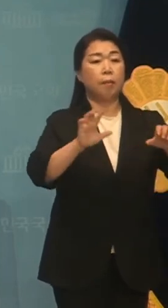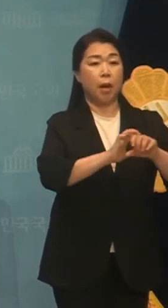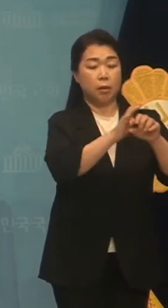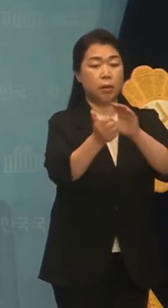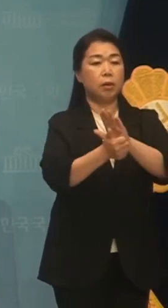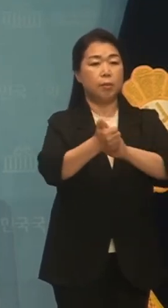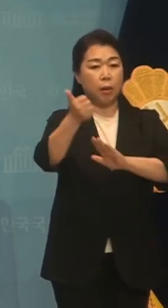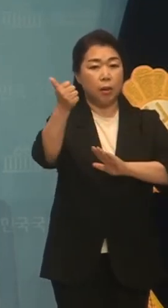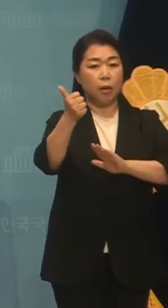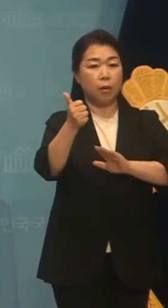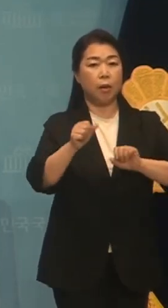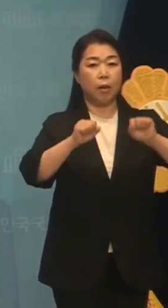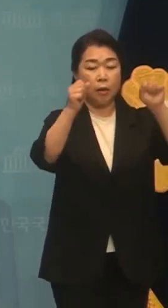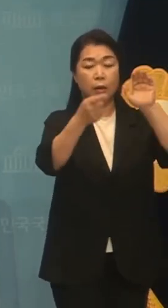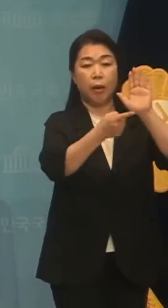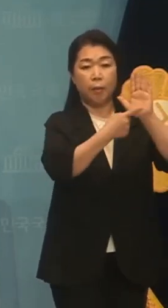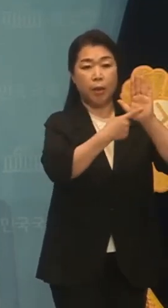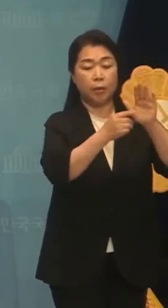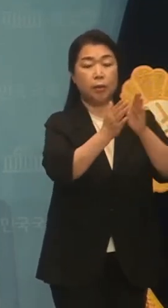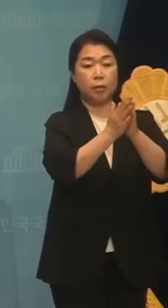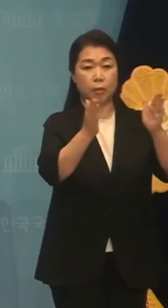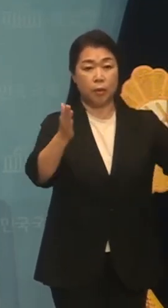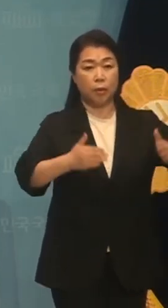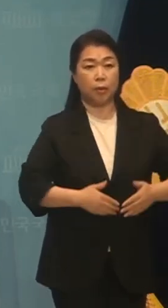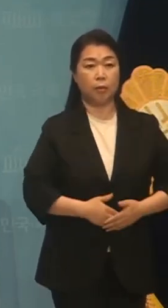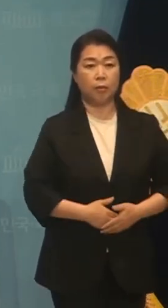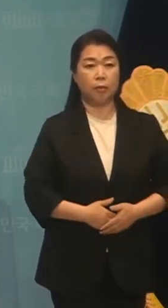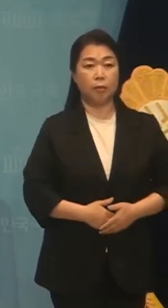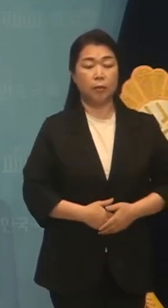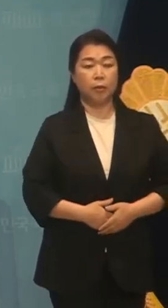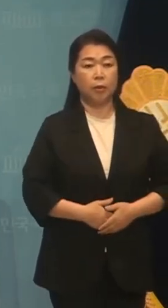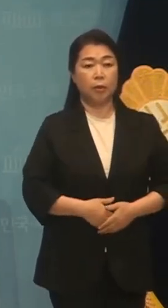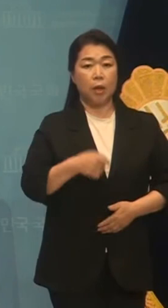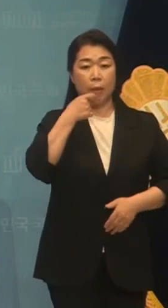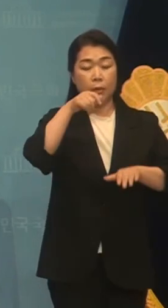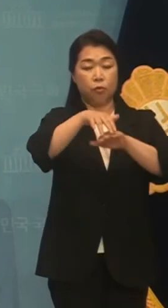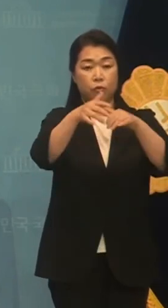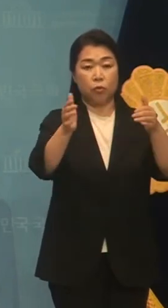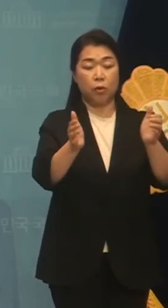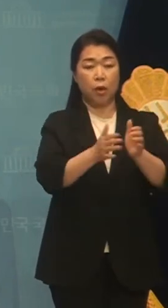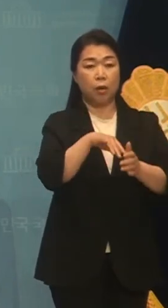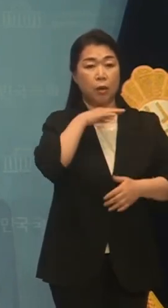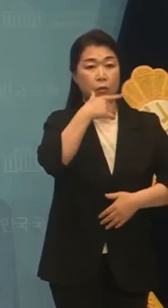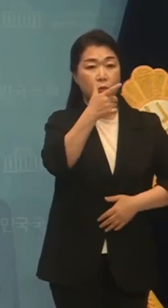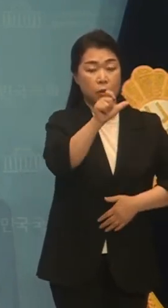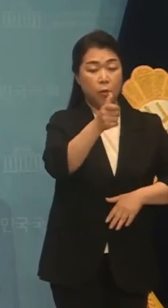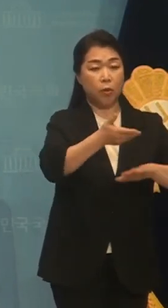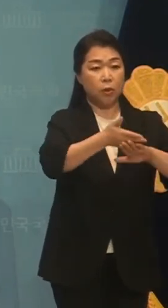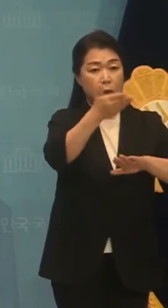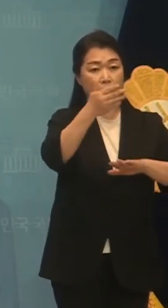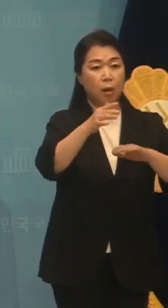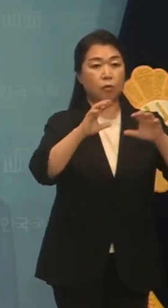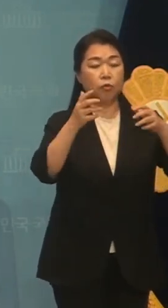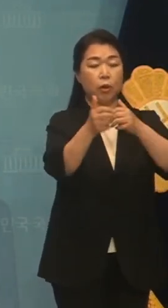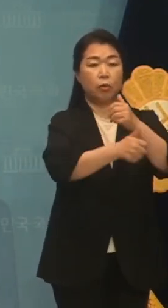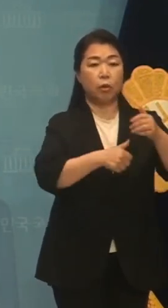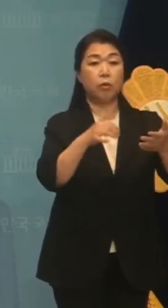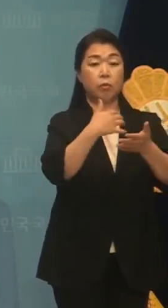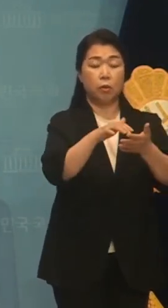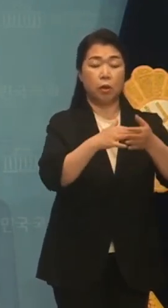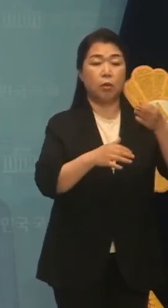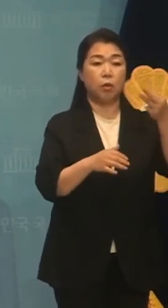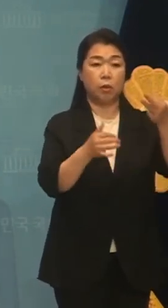희망이다 캠페인 시작합니다. 민주당의 65세 이상의 국회의원은 13분입니다.